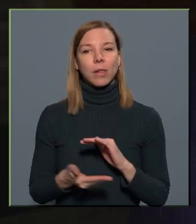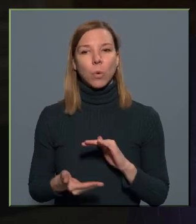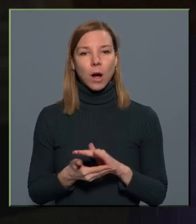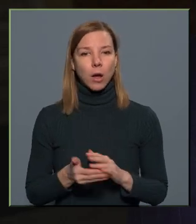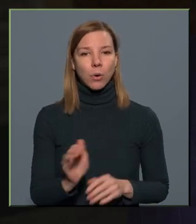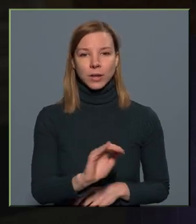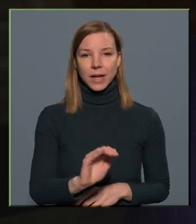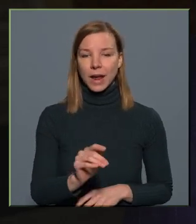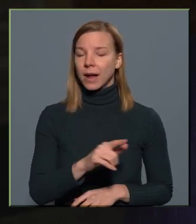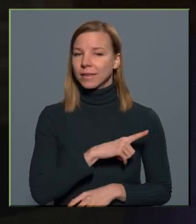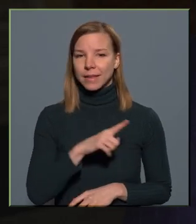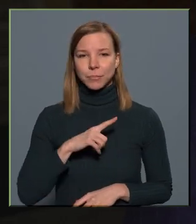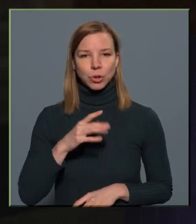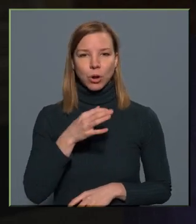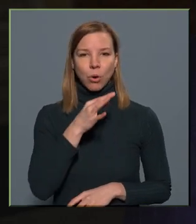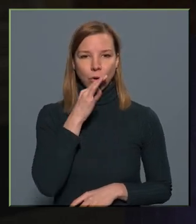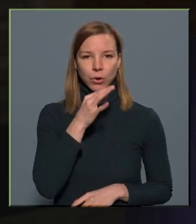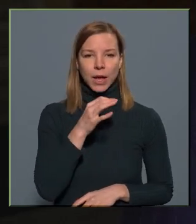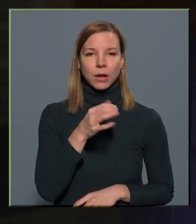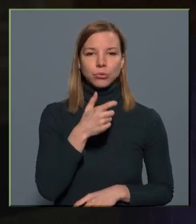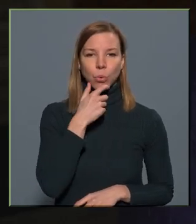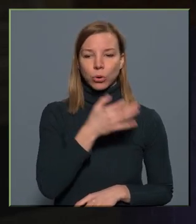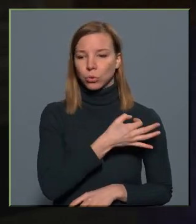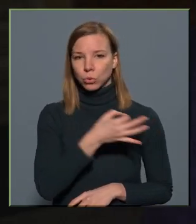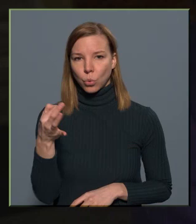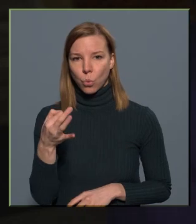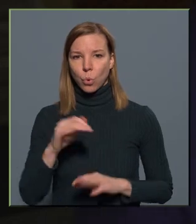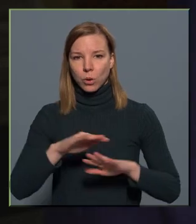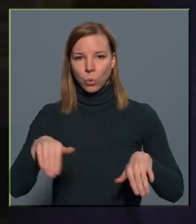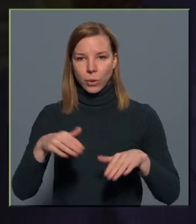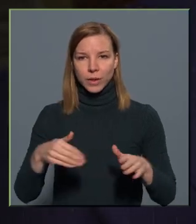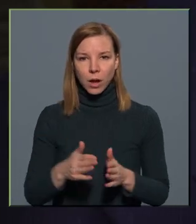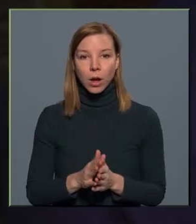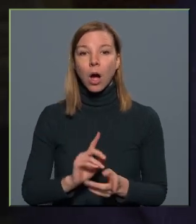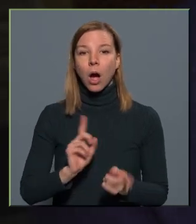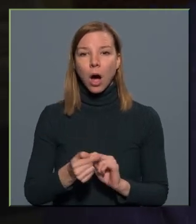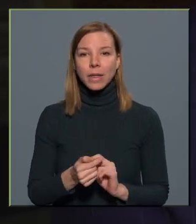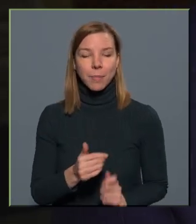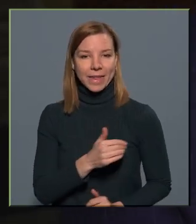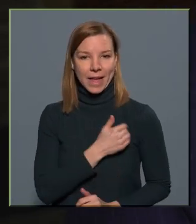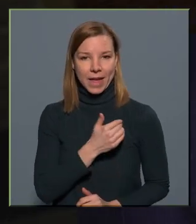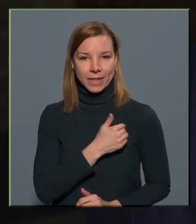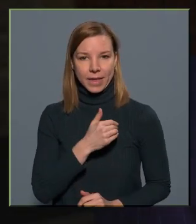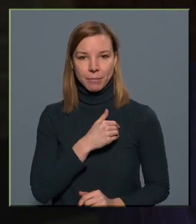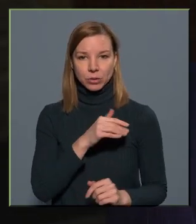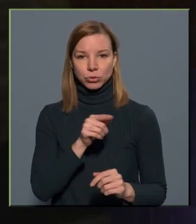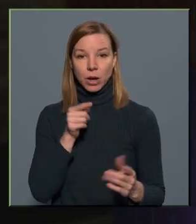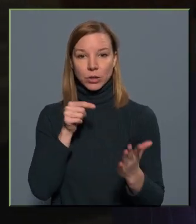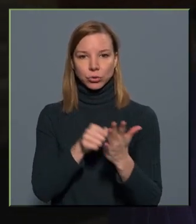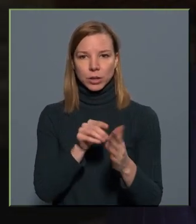csak óvodáskortól úsznak nálunk, hanem bizony az egyetem is egy cél, tehát nagyon sok